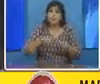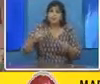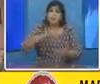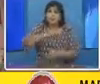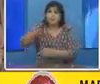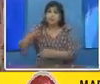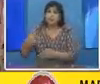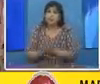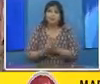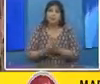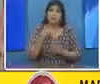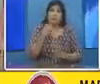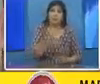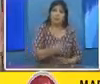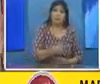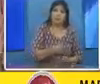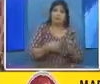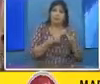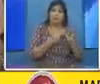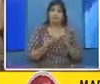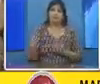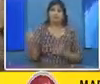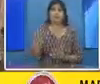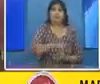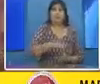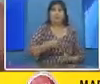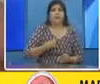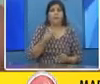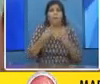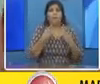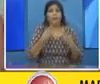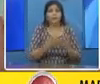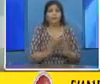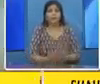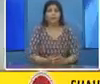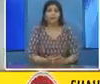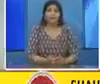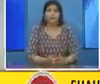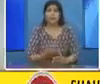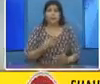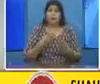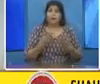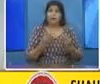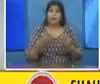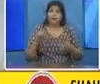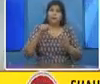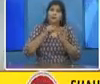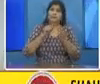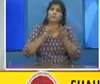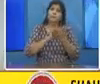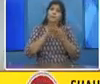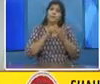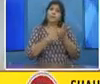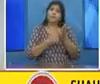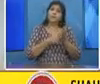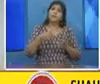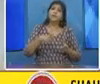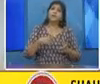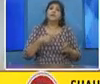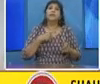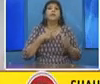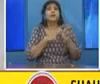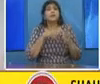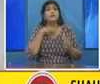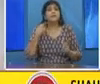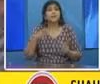दूसरे बच्चों को भी सेना में भेजने की बात कर रहे हैं। बिहार के रहने वाले शहीद कुंदन